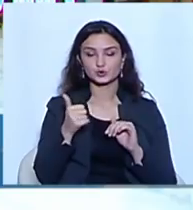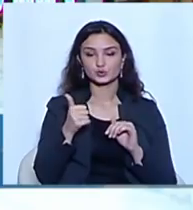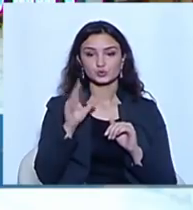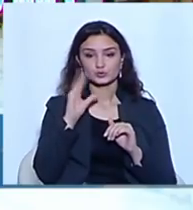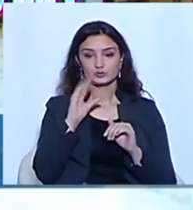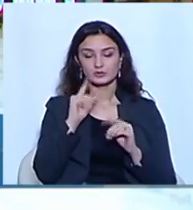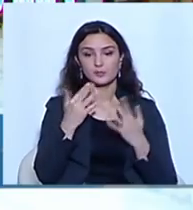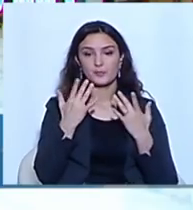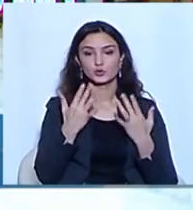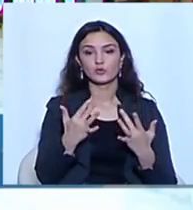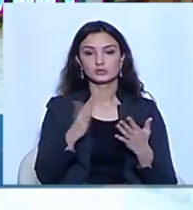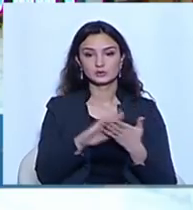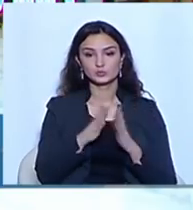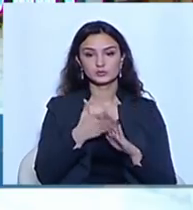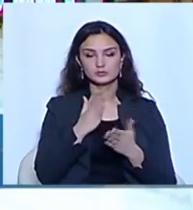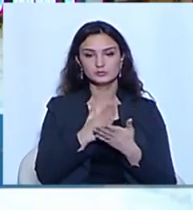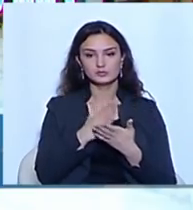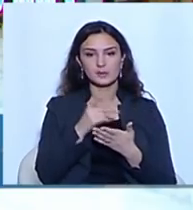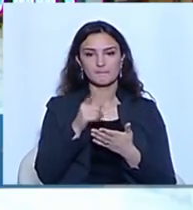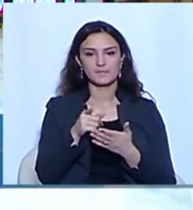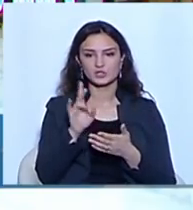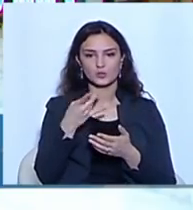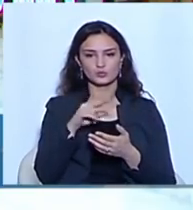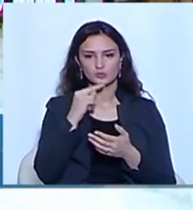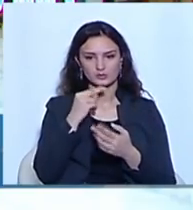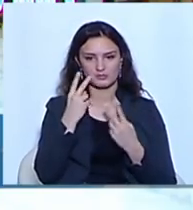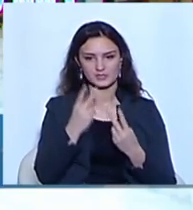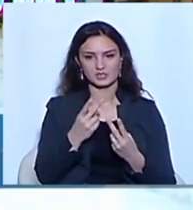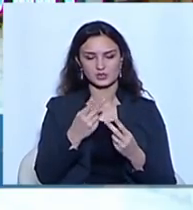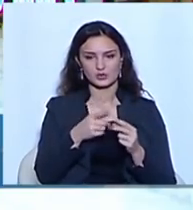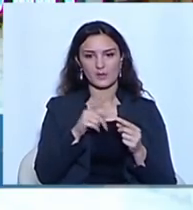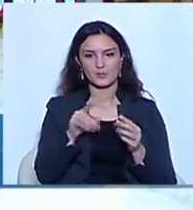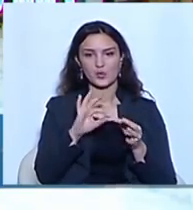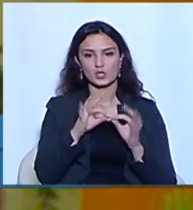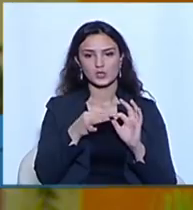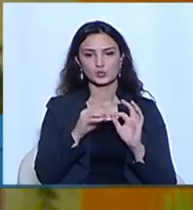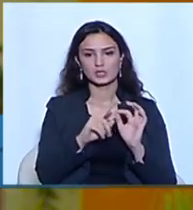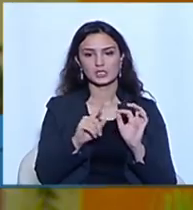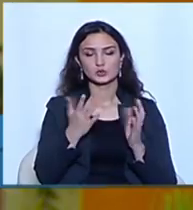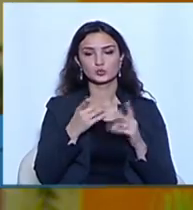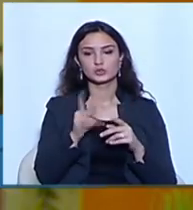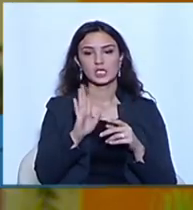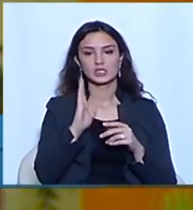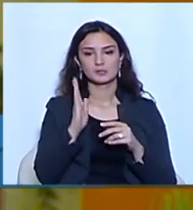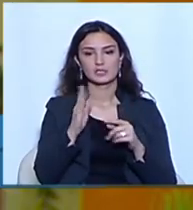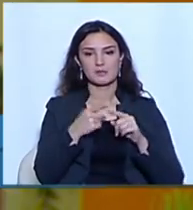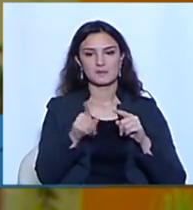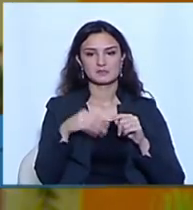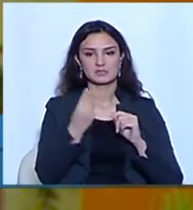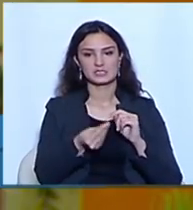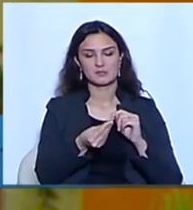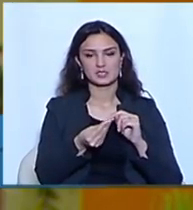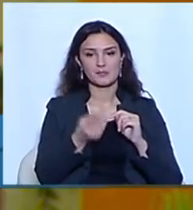როდესაც მოთხოვნის სიტუაცია აქ ბავშვ, მაშინ არ უნდა მეაქციო ყურადღება აი ამ კონკრეტული რაღაცის, თუ შენ არაპირებ ამის